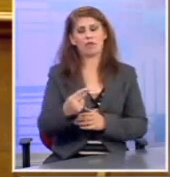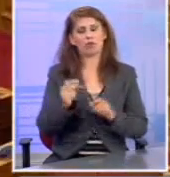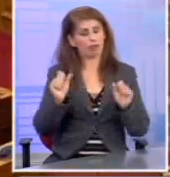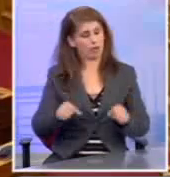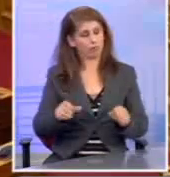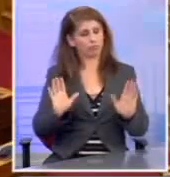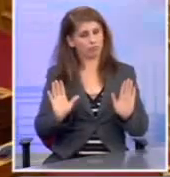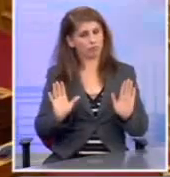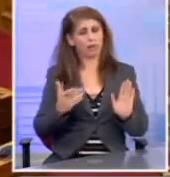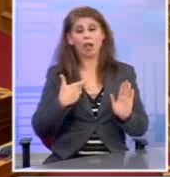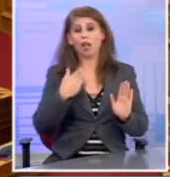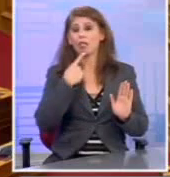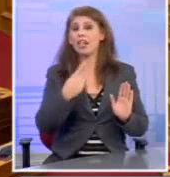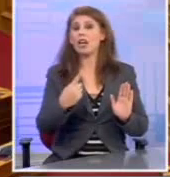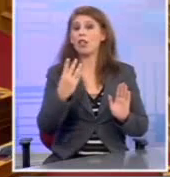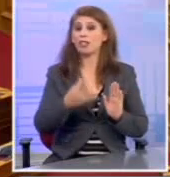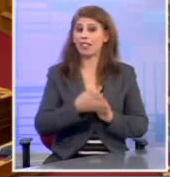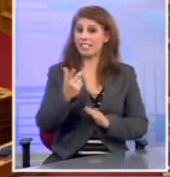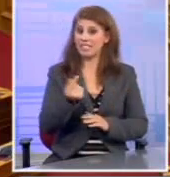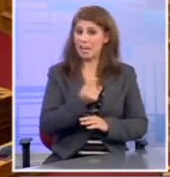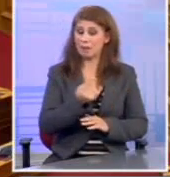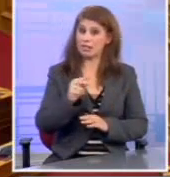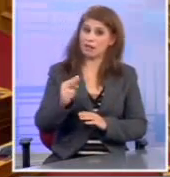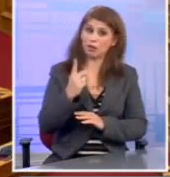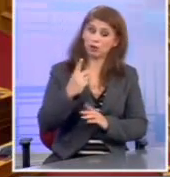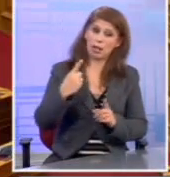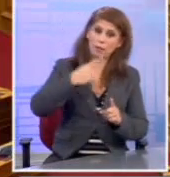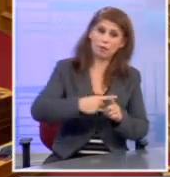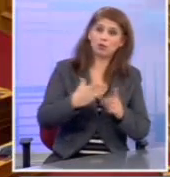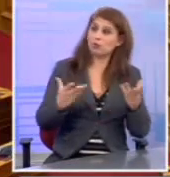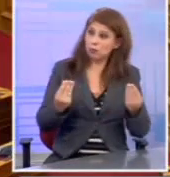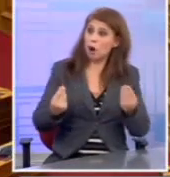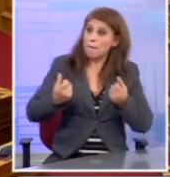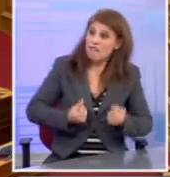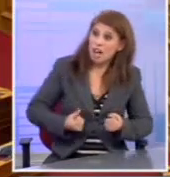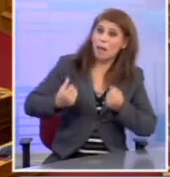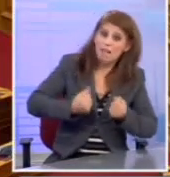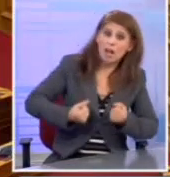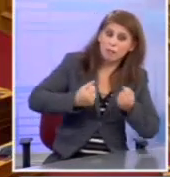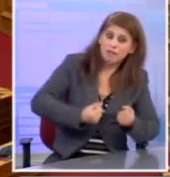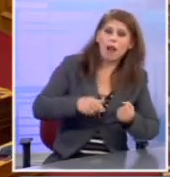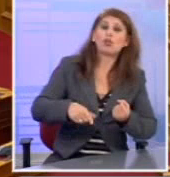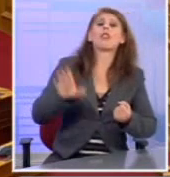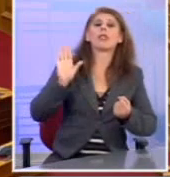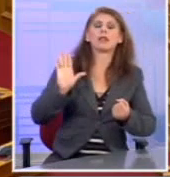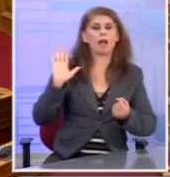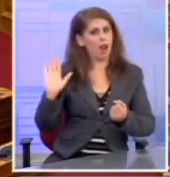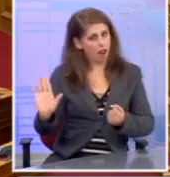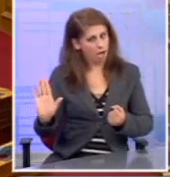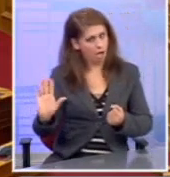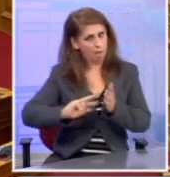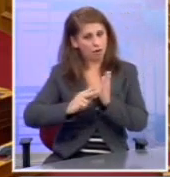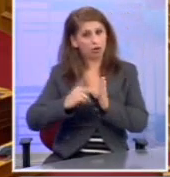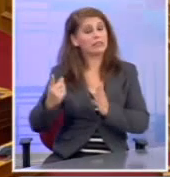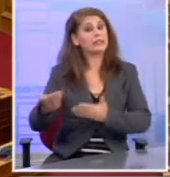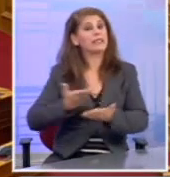Δεν λέγω ότι τα 14,5 ευρώ επιπλέον, όταν έχουμε τόσες επιβαρύνσεις, δεν είναι μια επιβάρυνση. Προσέξτε όμως τι αντάλλαγμα θα